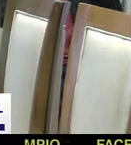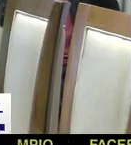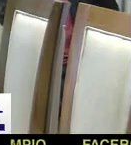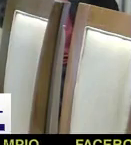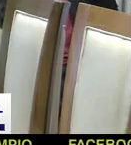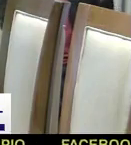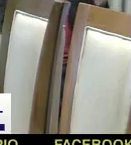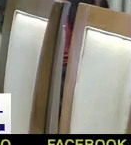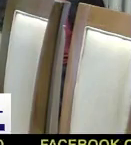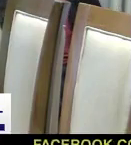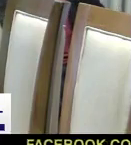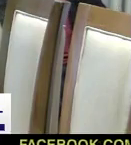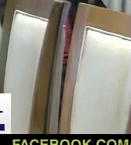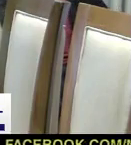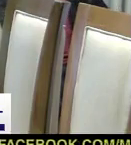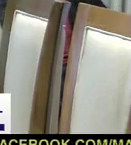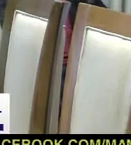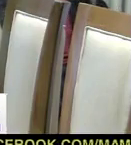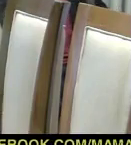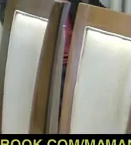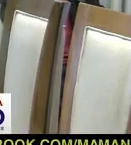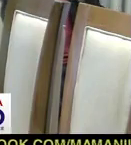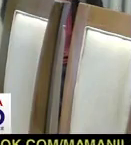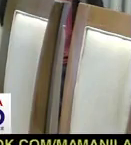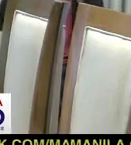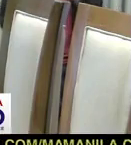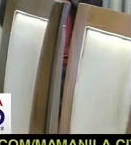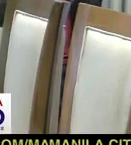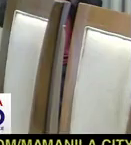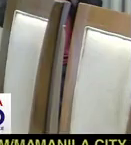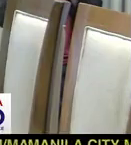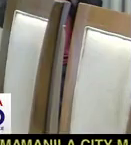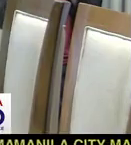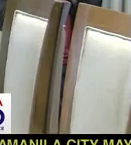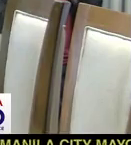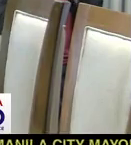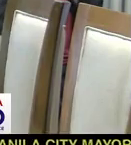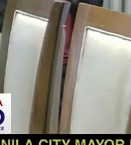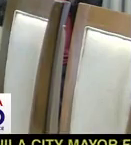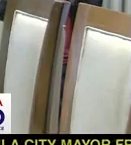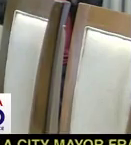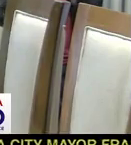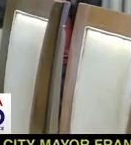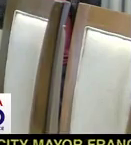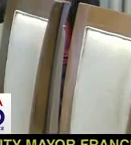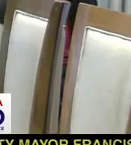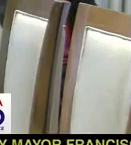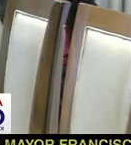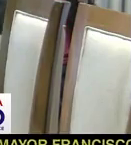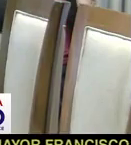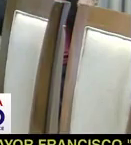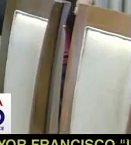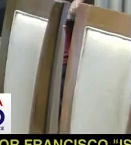ngayon. Hindi kasi pumirma ako ng Nag-model na naman ako.